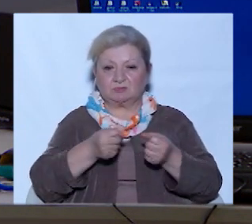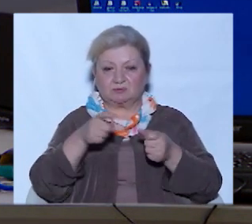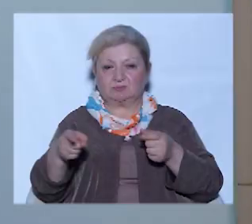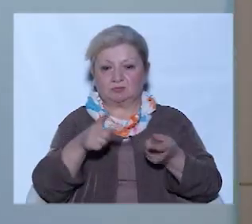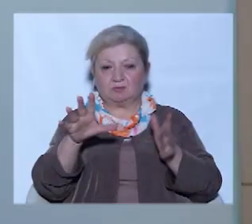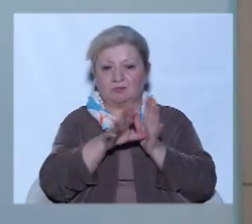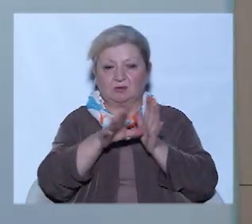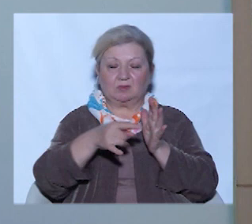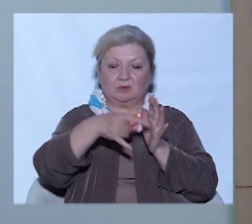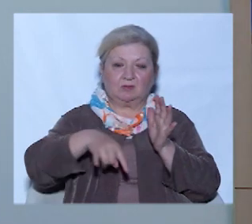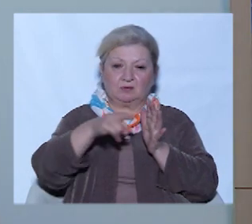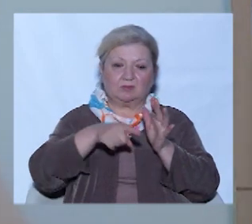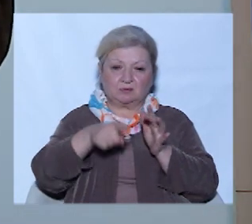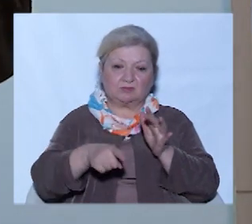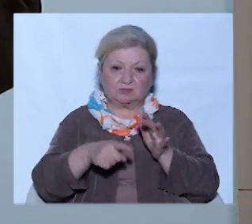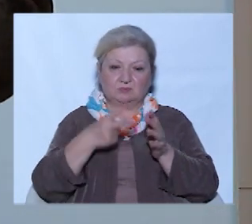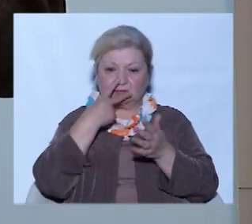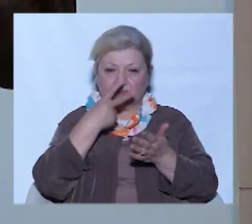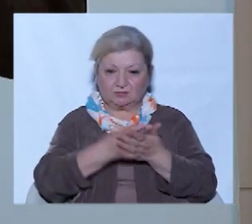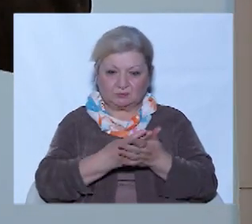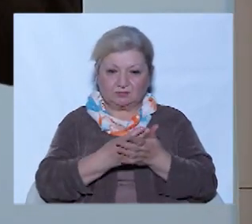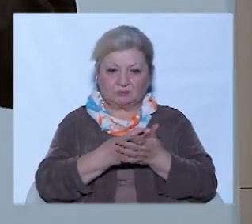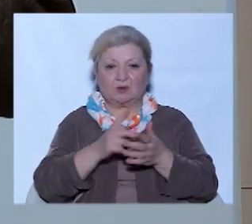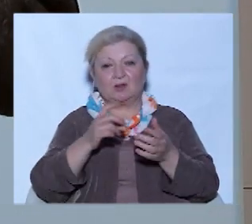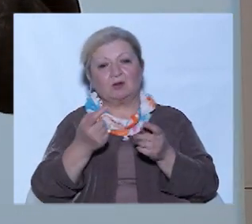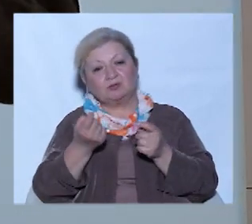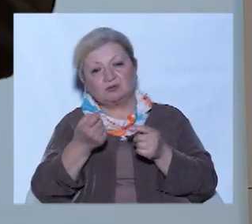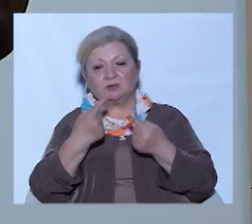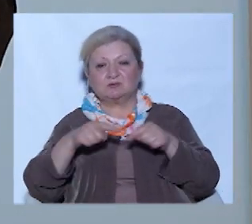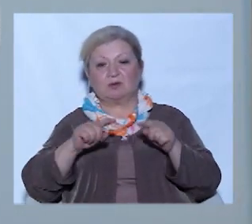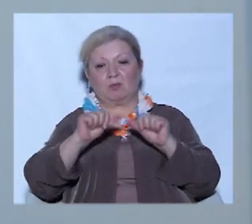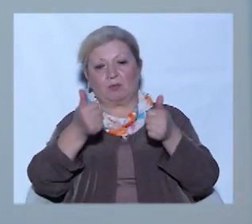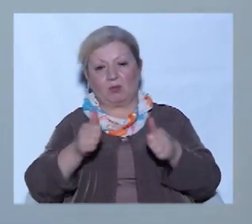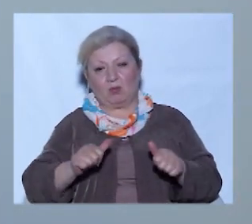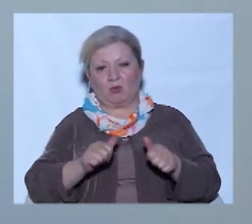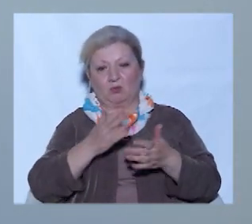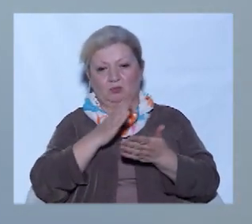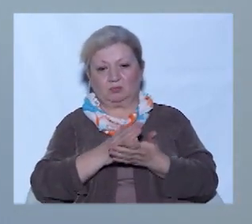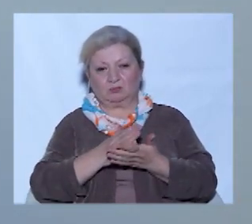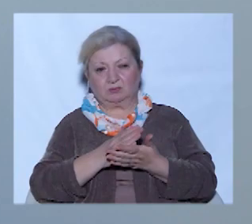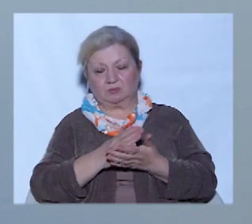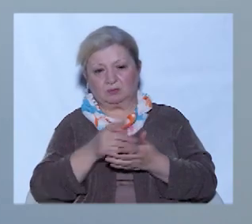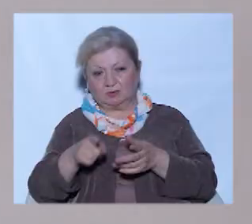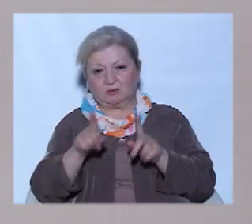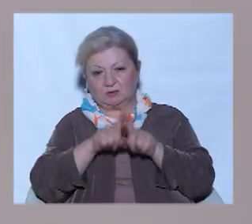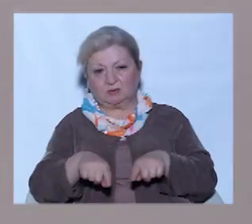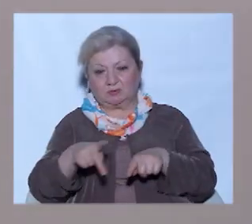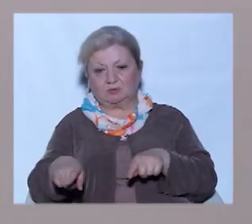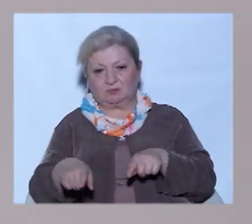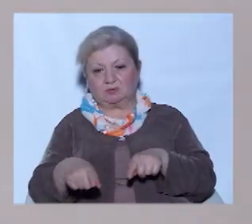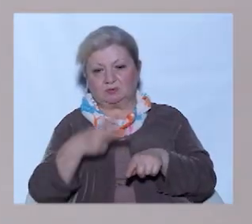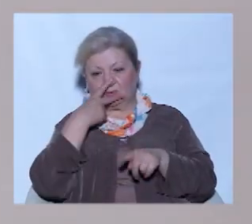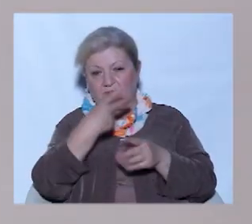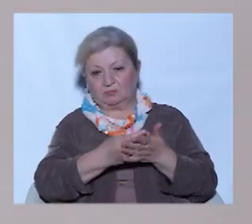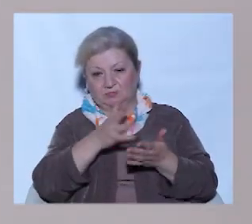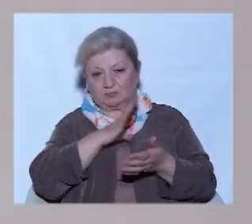ისევ ელექტრომაგნიტური ინდუქციის მოვლენას განვიხილავთ, ოღონდ ცოტა სხვა ფორმით, სხვა რაკურსით. აქაც